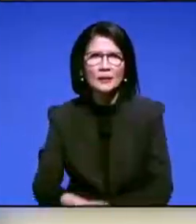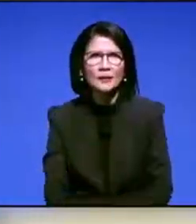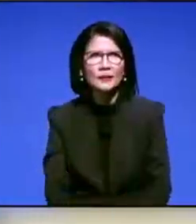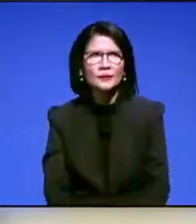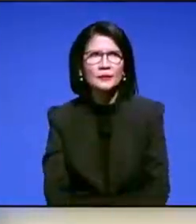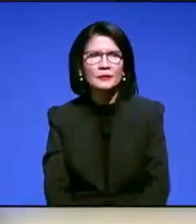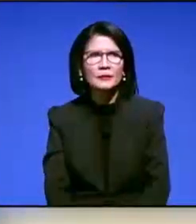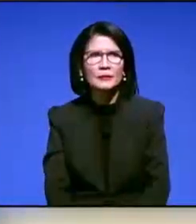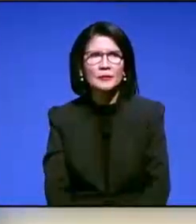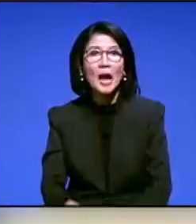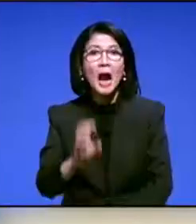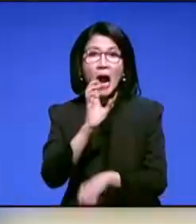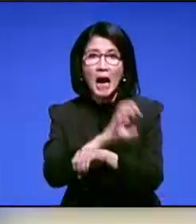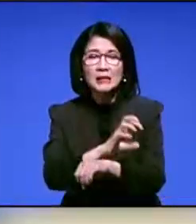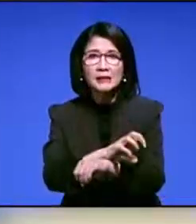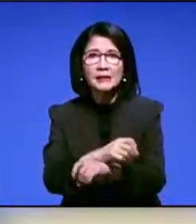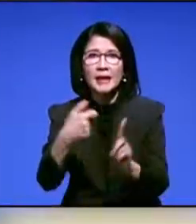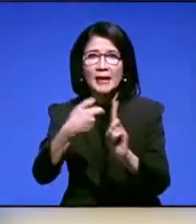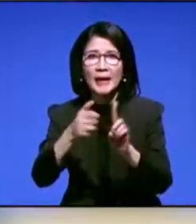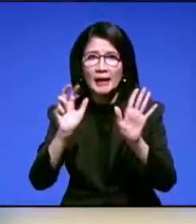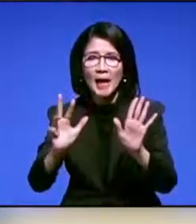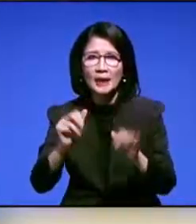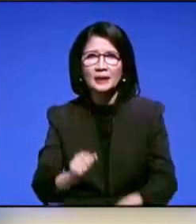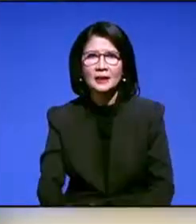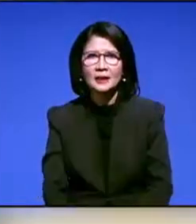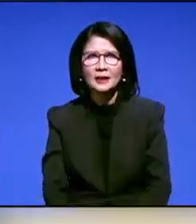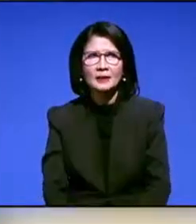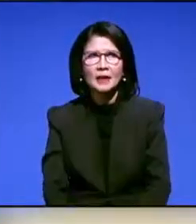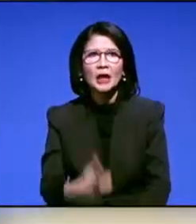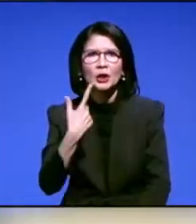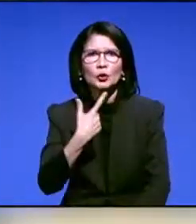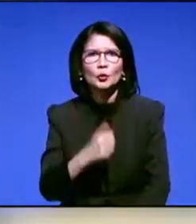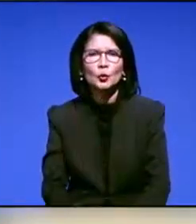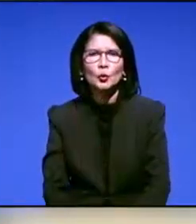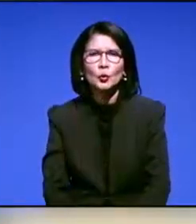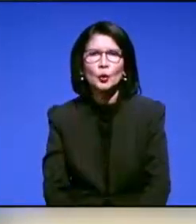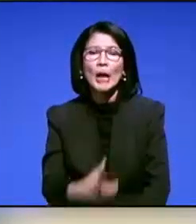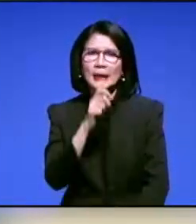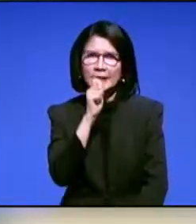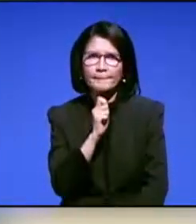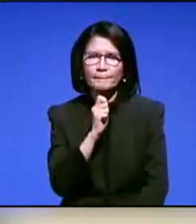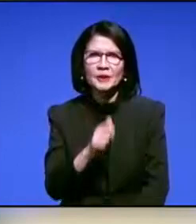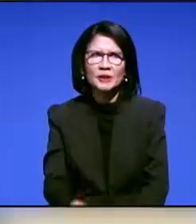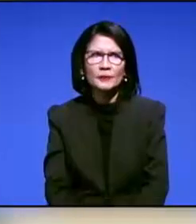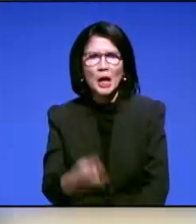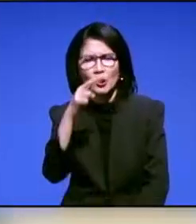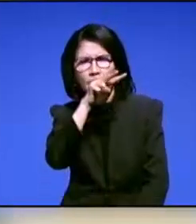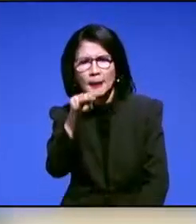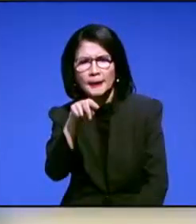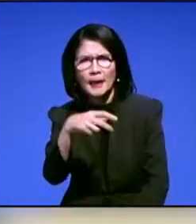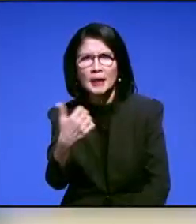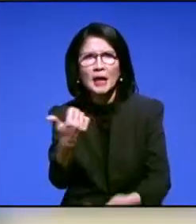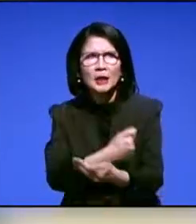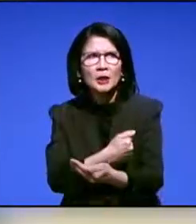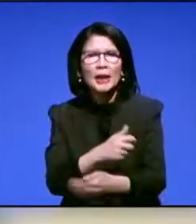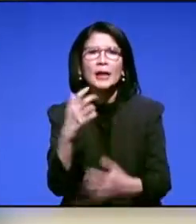Nah, tipikal anjing yang K9 ini adalah yang termasuk pasif. Jadi kalau dia menemukan, ini suspeknya narkotika ya, dia akan